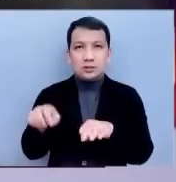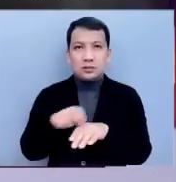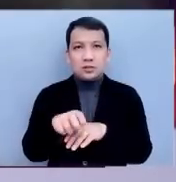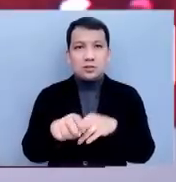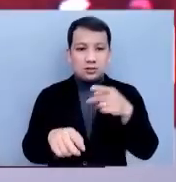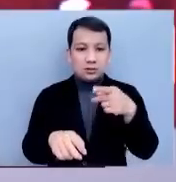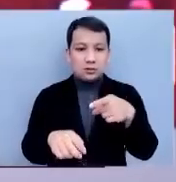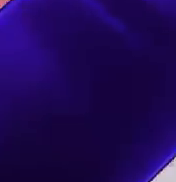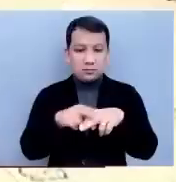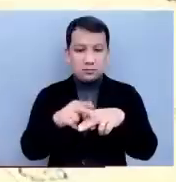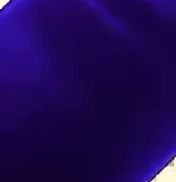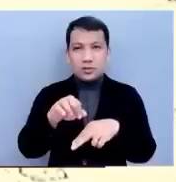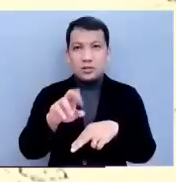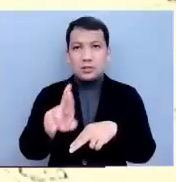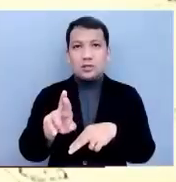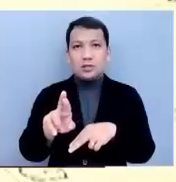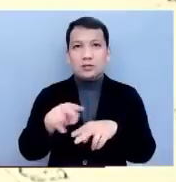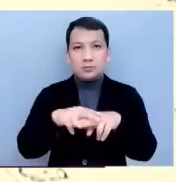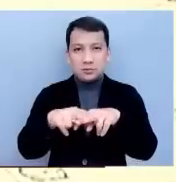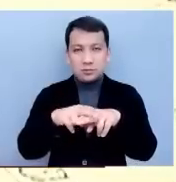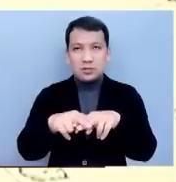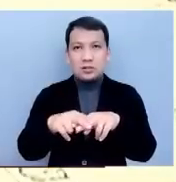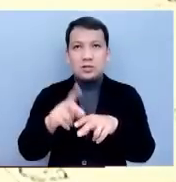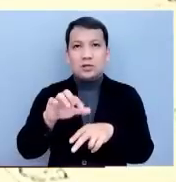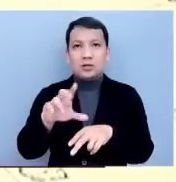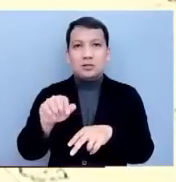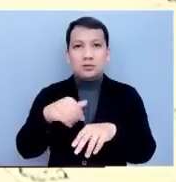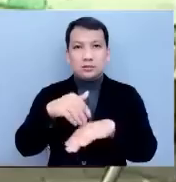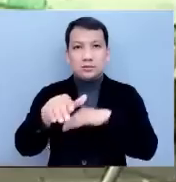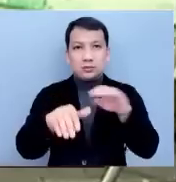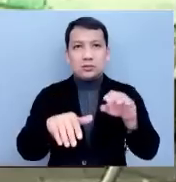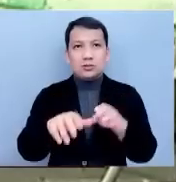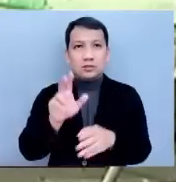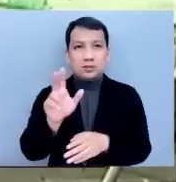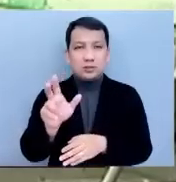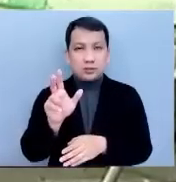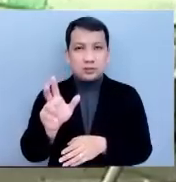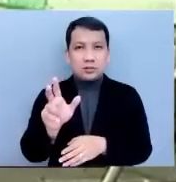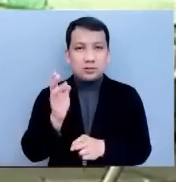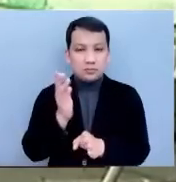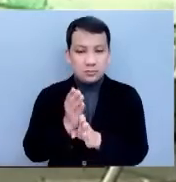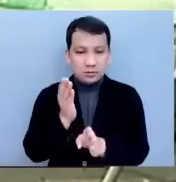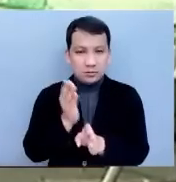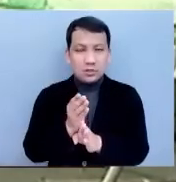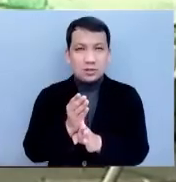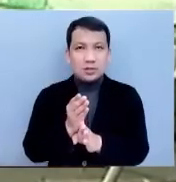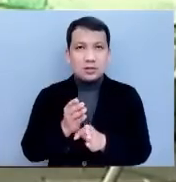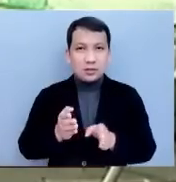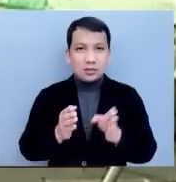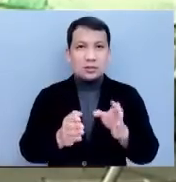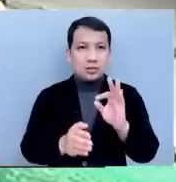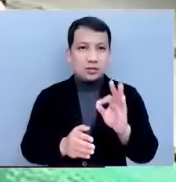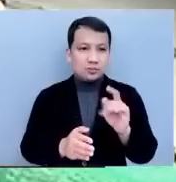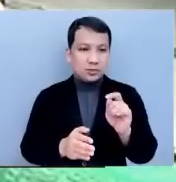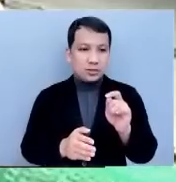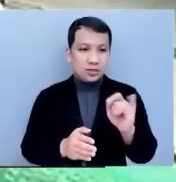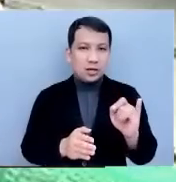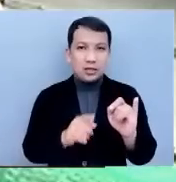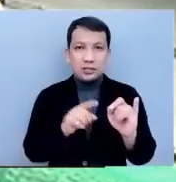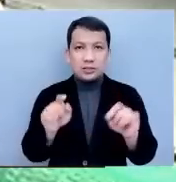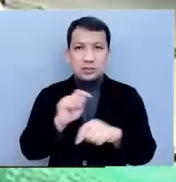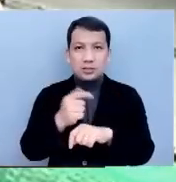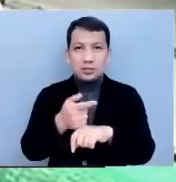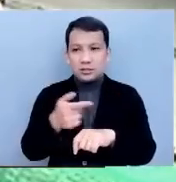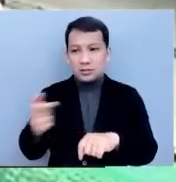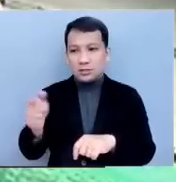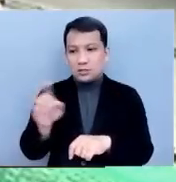PNR. Plano ng LTFRB na mag-deploy ng 30 bus sa rutang FTI sa Taguig-Hagag Divisoria